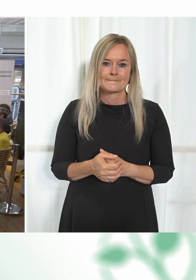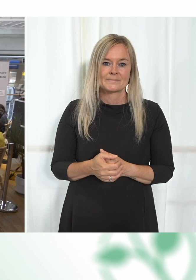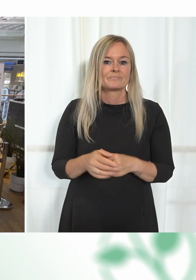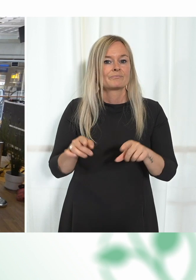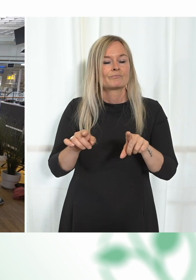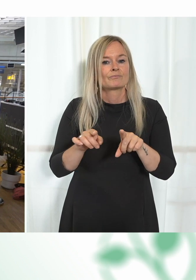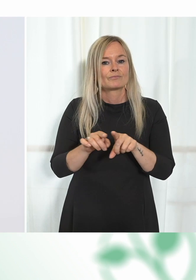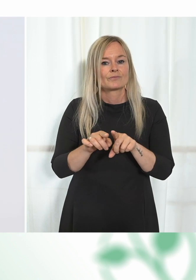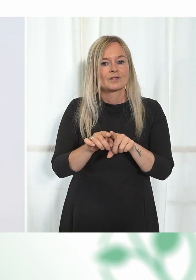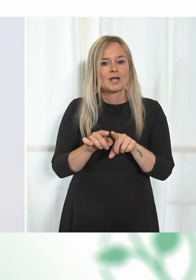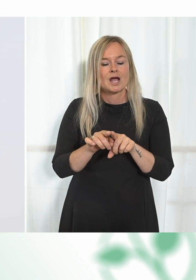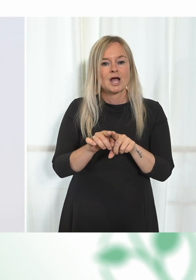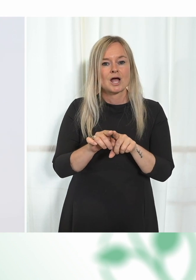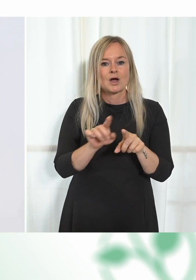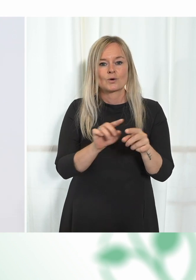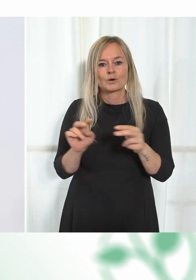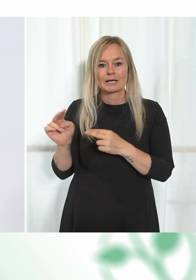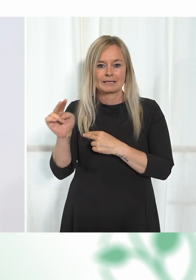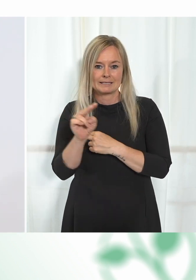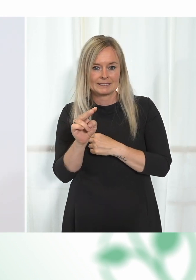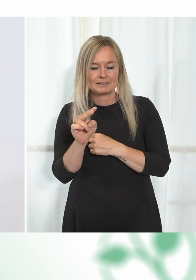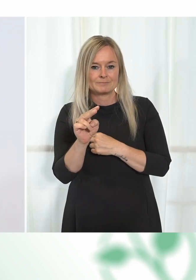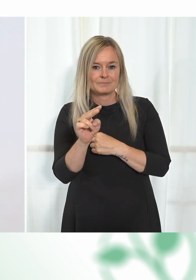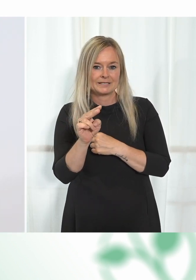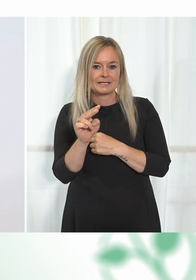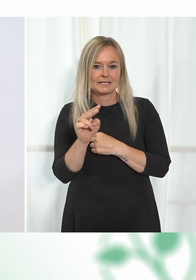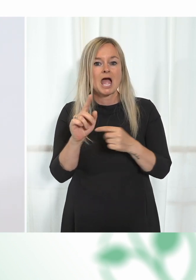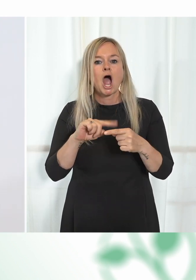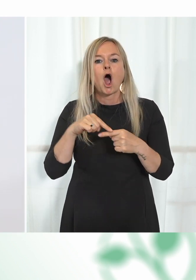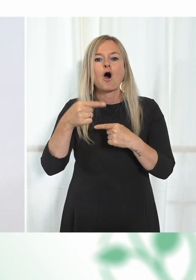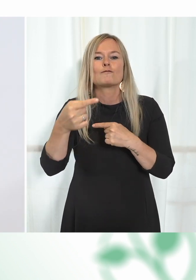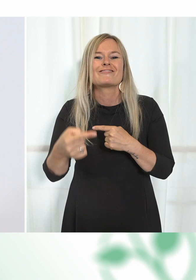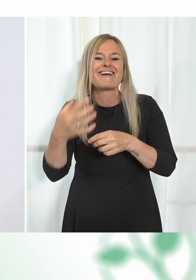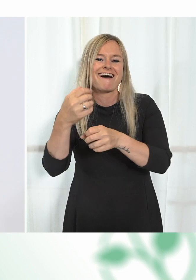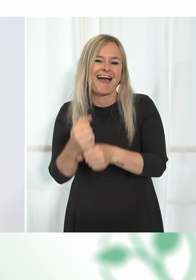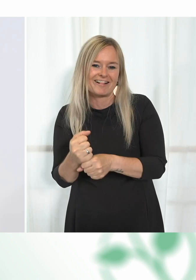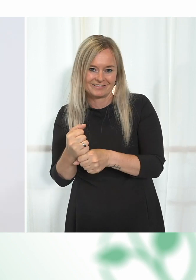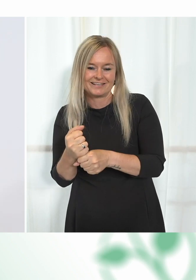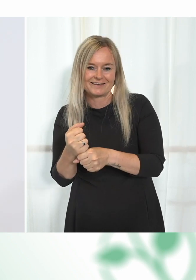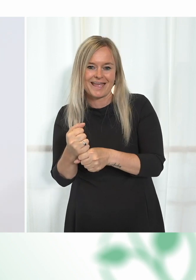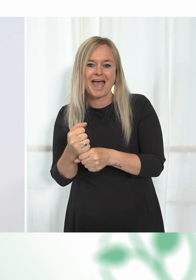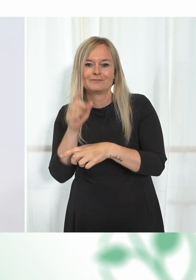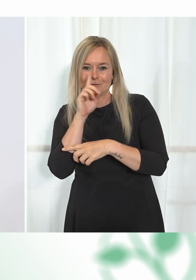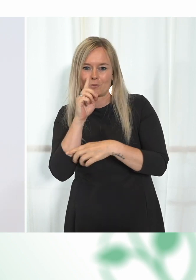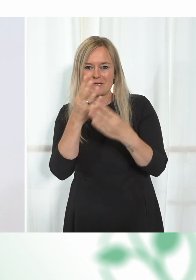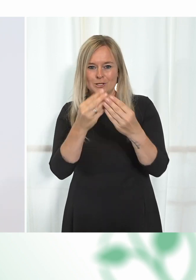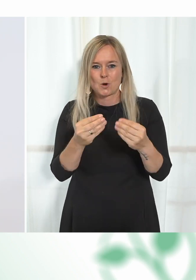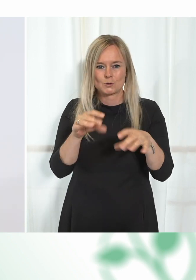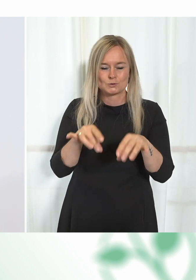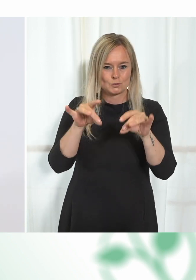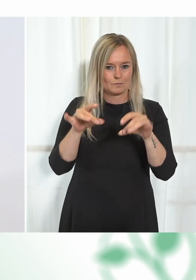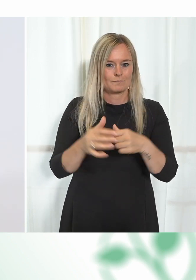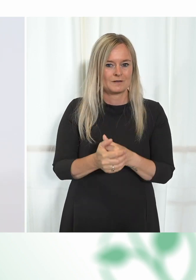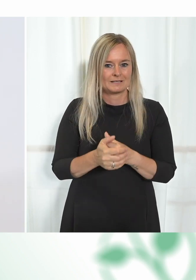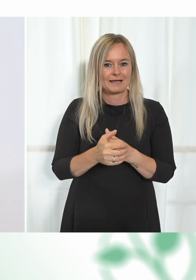Auch im Hinblick auf die Nachhaltigkeit wird also hier mitgedacht und versucht, eine Lösung zu finden. Das freut uns natürlich. Und es